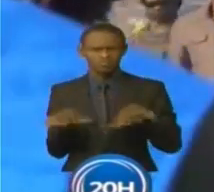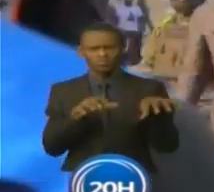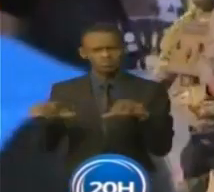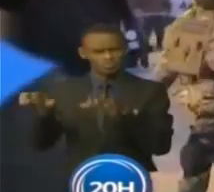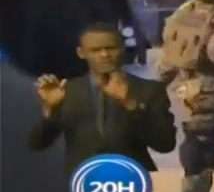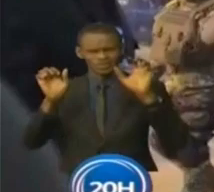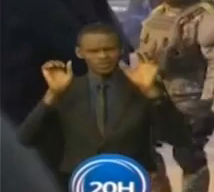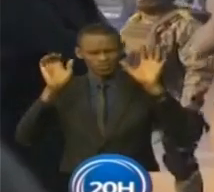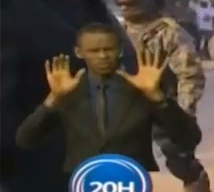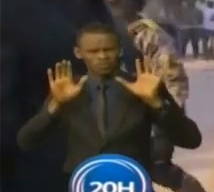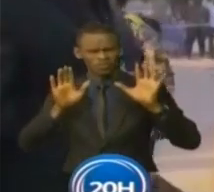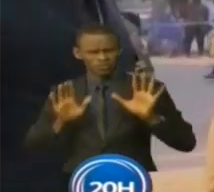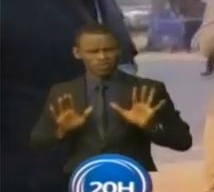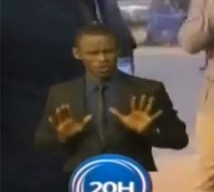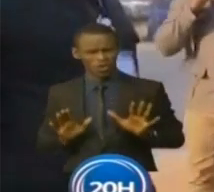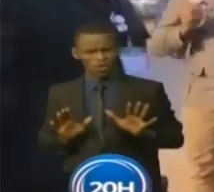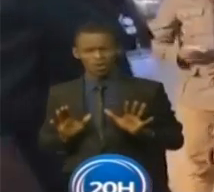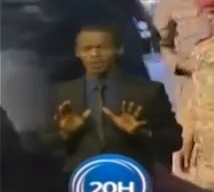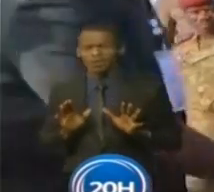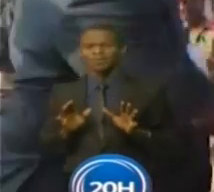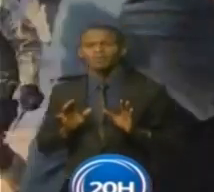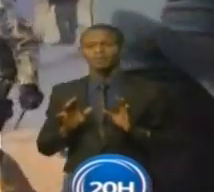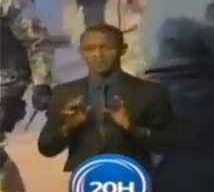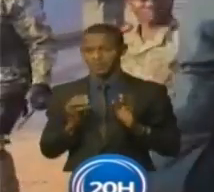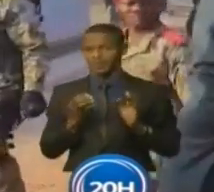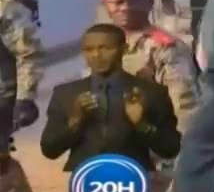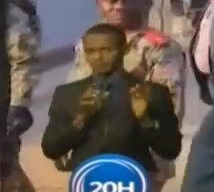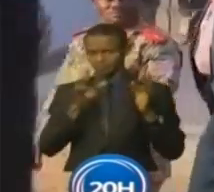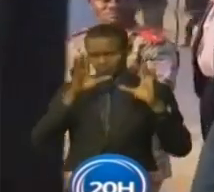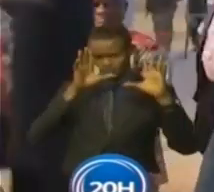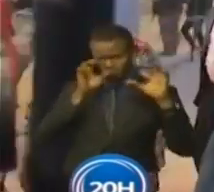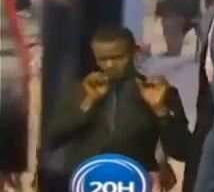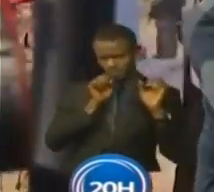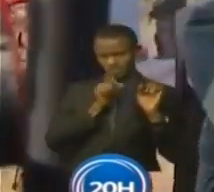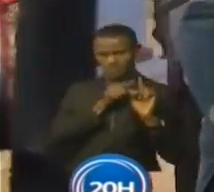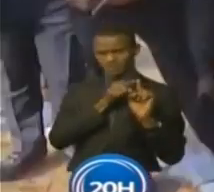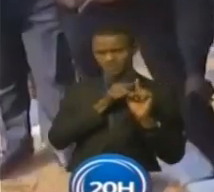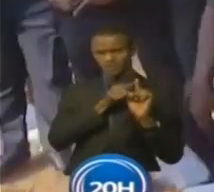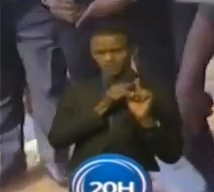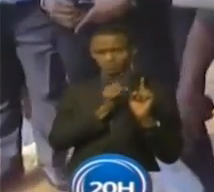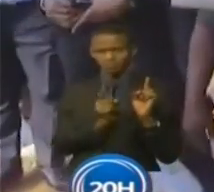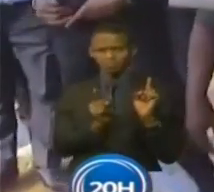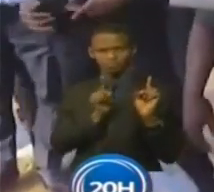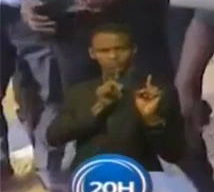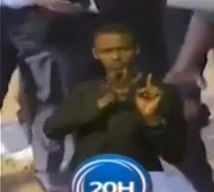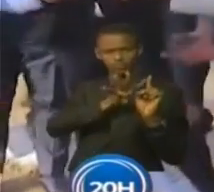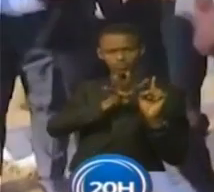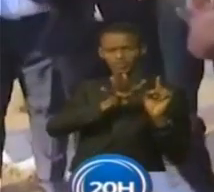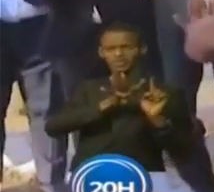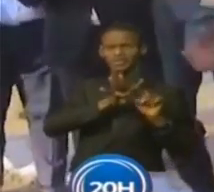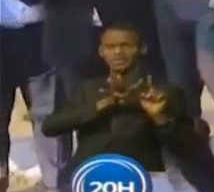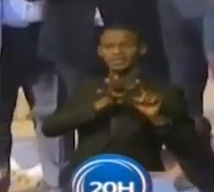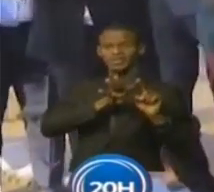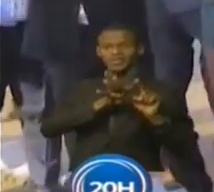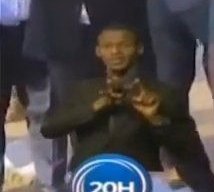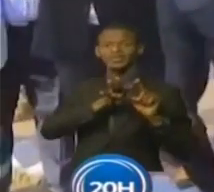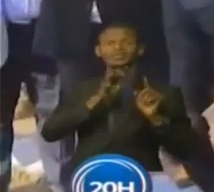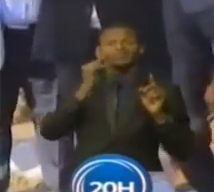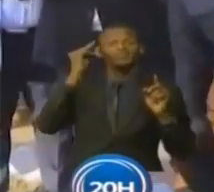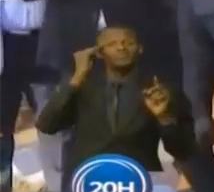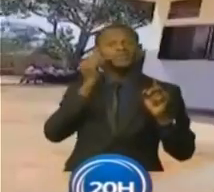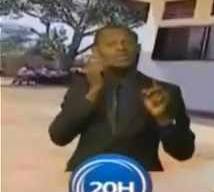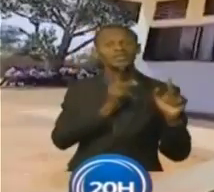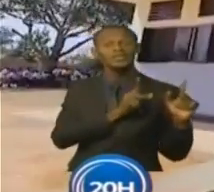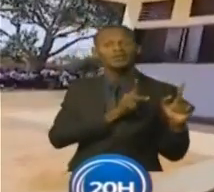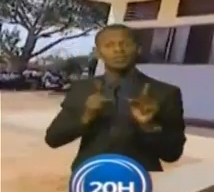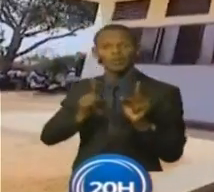ministre du Plan, Judith Soumy-Nouatoulouka, et Jean Mabi, directeur général du BCECO, agent d'exécution, font visiter au